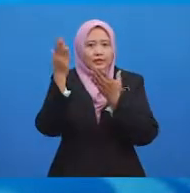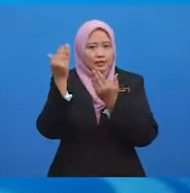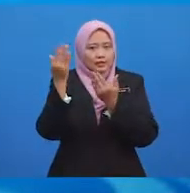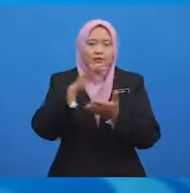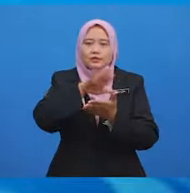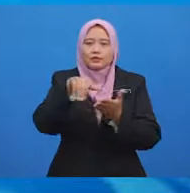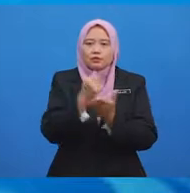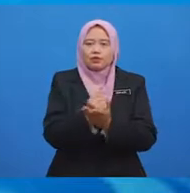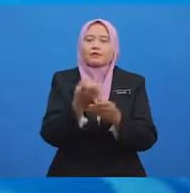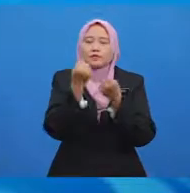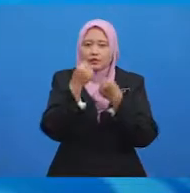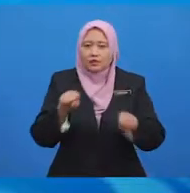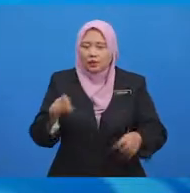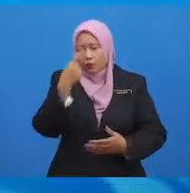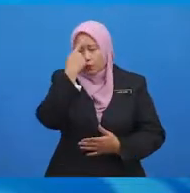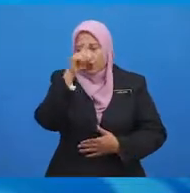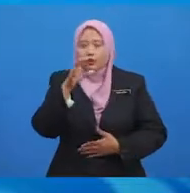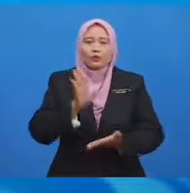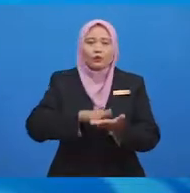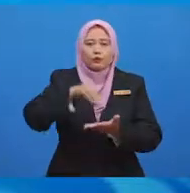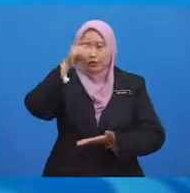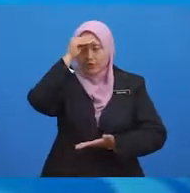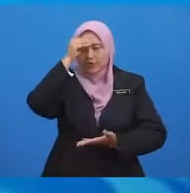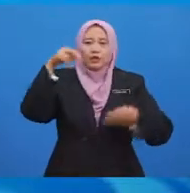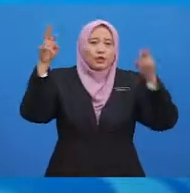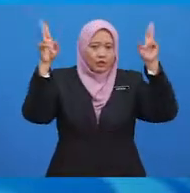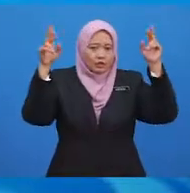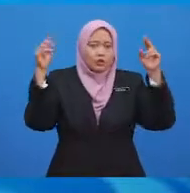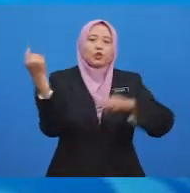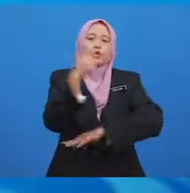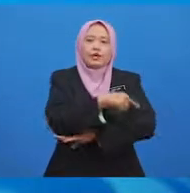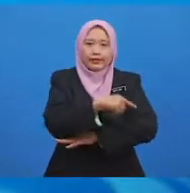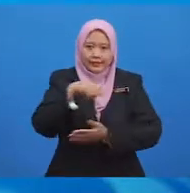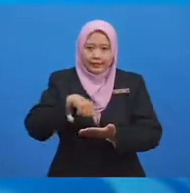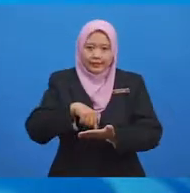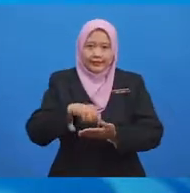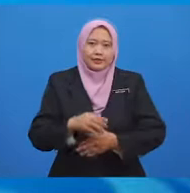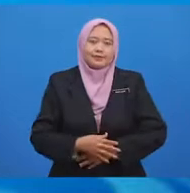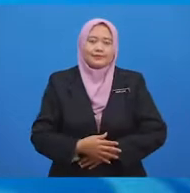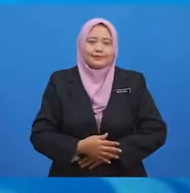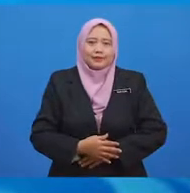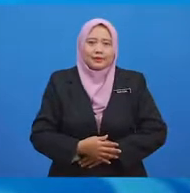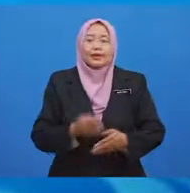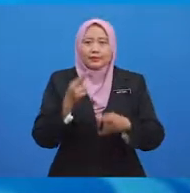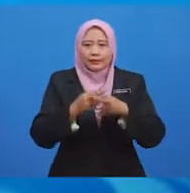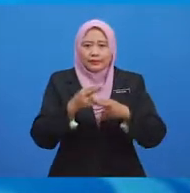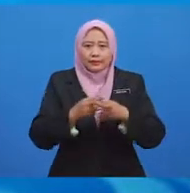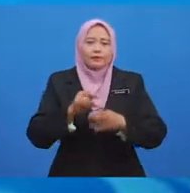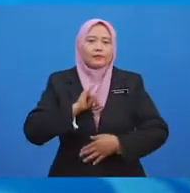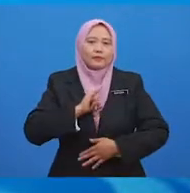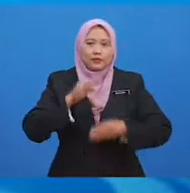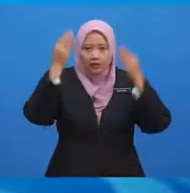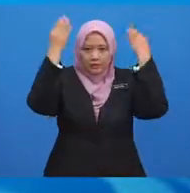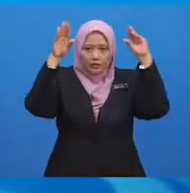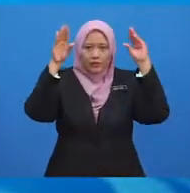sudah bersedia untuk mempelajari tajuk yang akan cikgu kongsikan bersama hari ini. Nama cikgu ialah